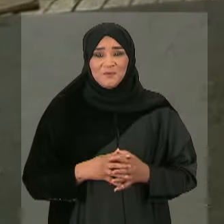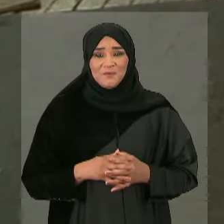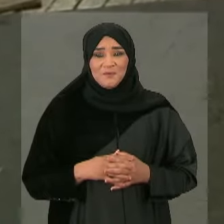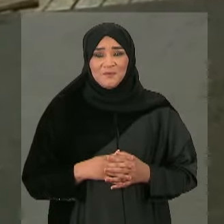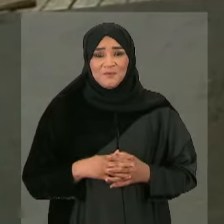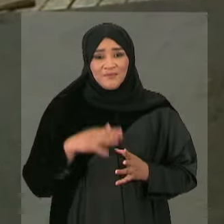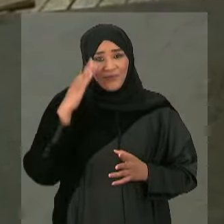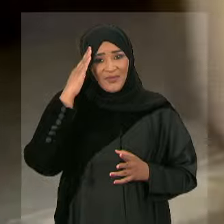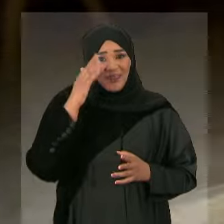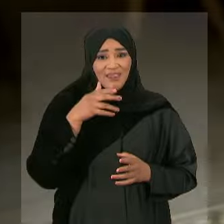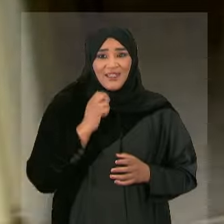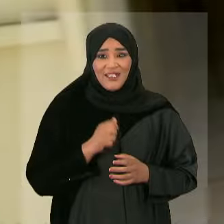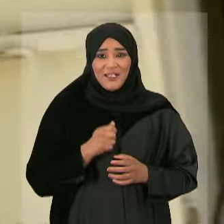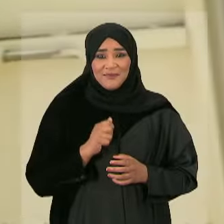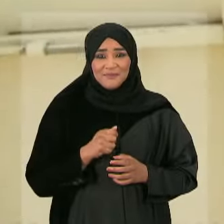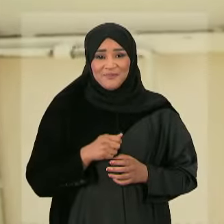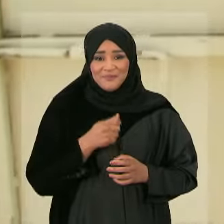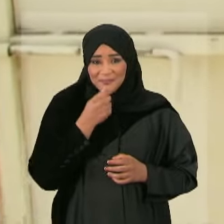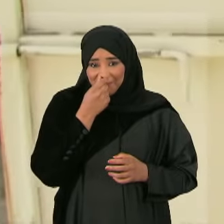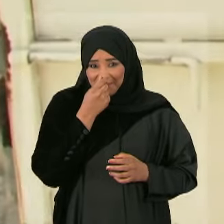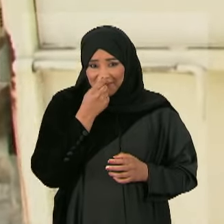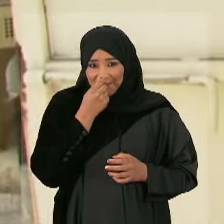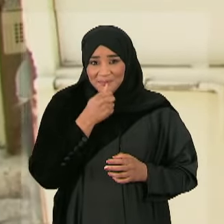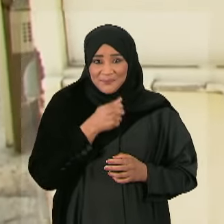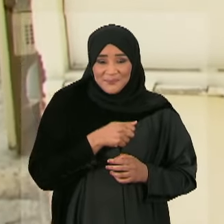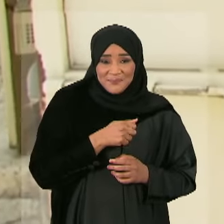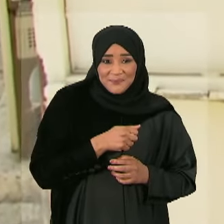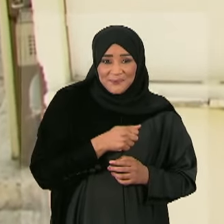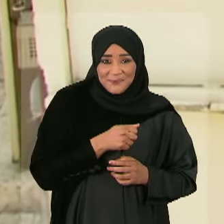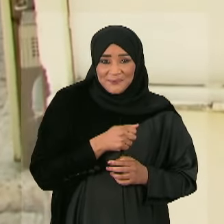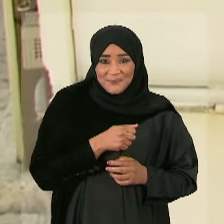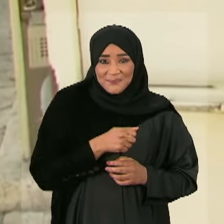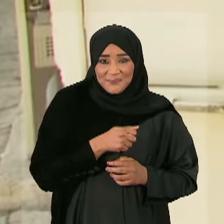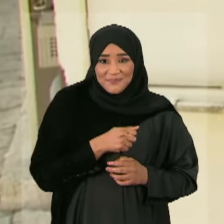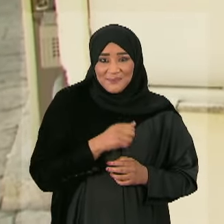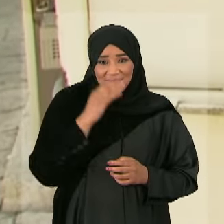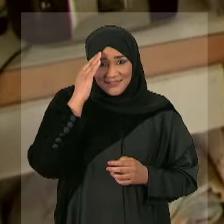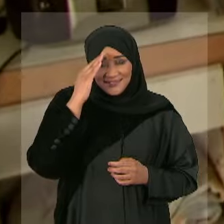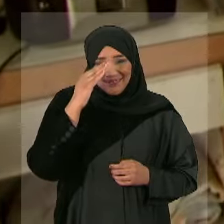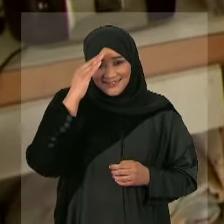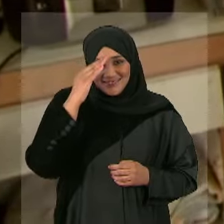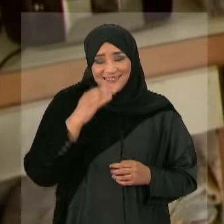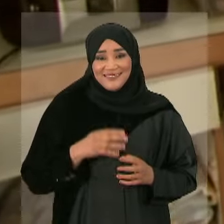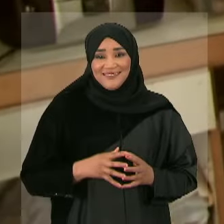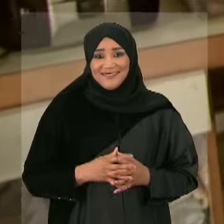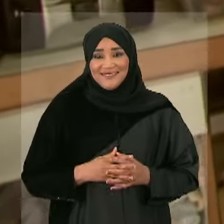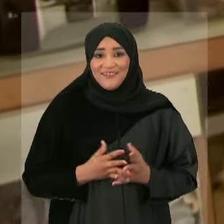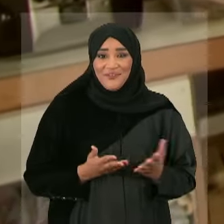اهلا وسهلا ابو عمرو. اهلا وسهلا. تفضل. اهلا وسهلا. شرف. تفضل. يلا.